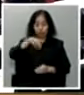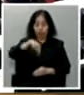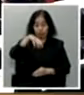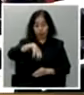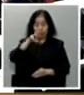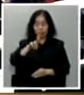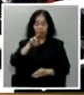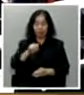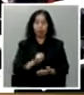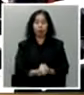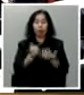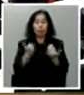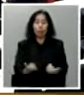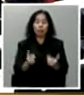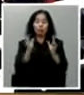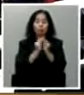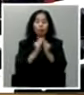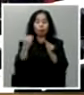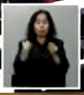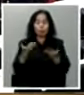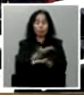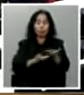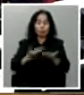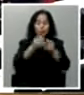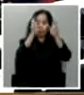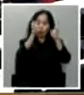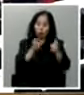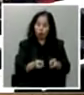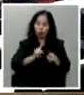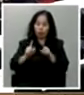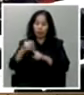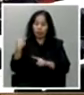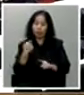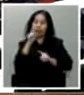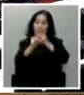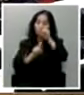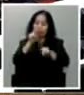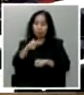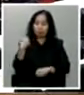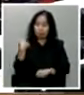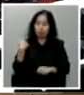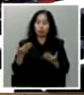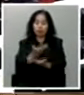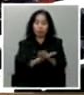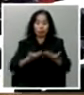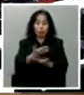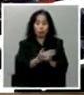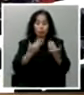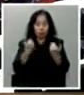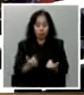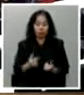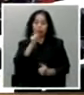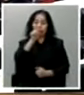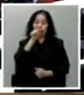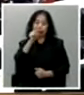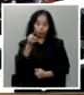าวันนี้ที่ประชุมได้มีการพิจารณาหลายเรื่องนะครับเรื่องกระทู้ถามวันนี้เข้าสู่การพิจารณาของสภาผู้แทนราษฎรกระทู้ถามส